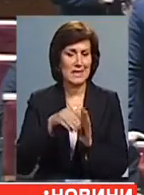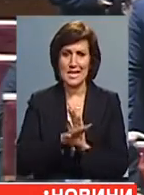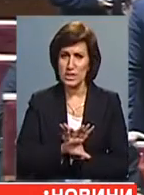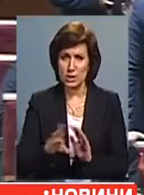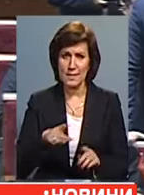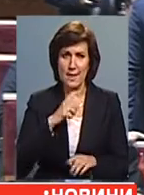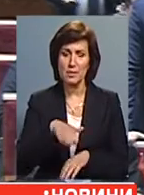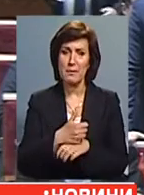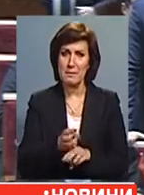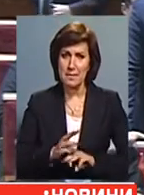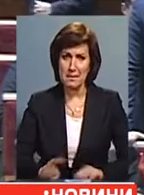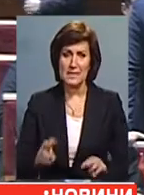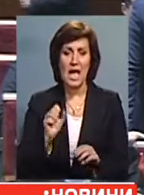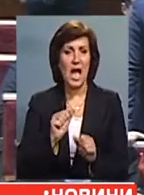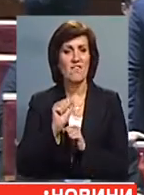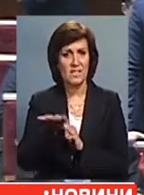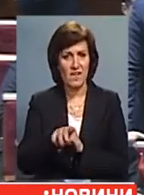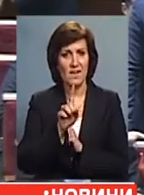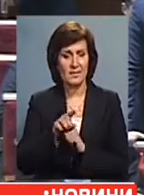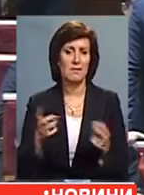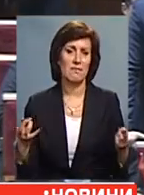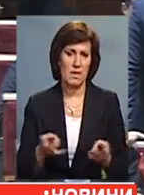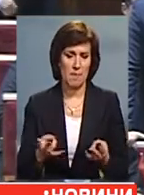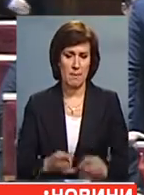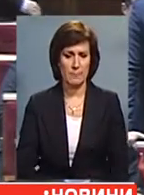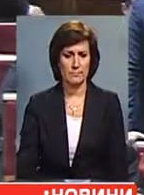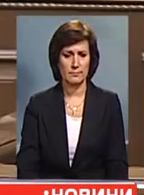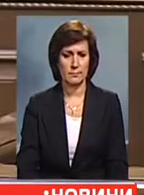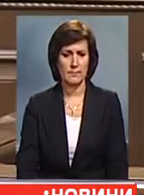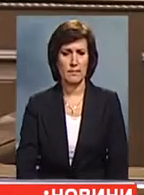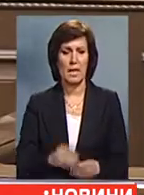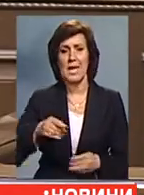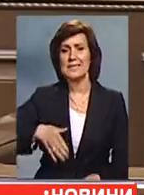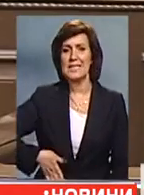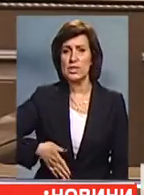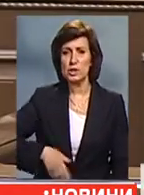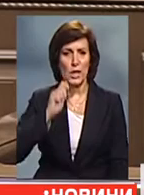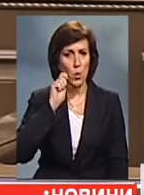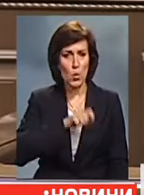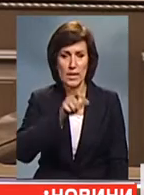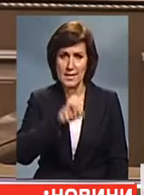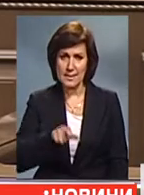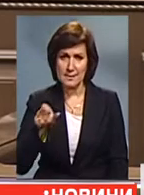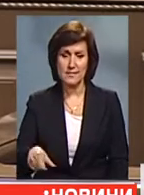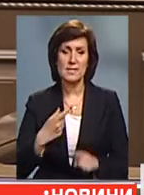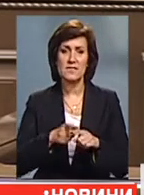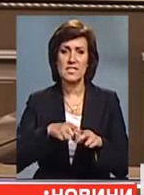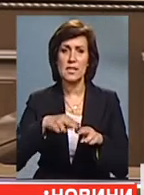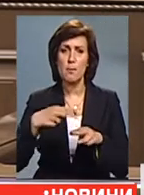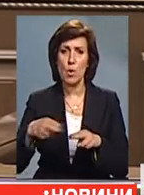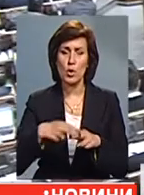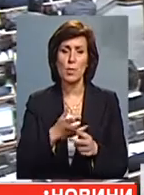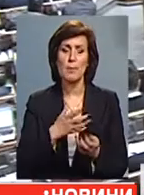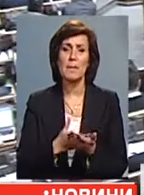каже прем'єр-міністр, а віддавати їх треба. З кишень українців ці борги ми